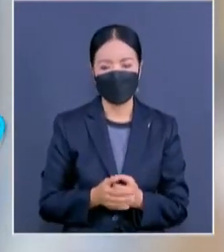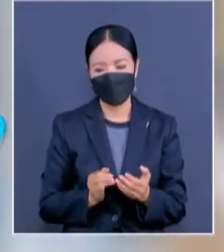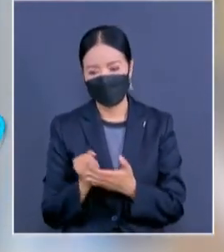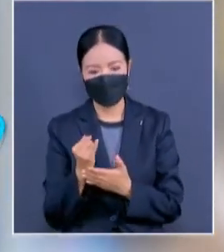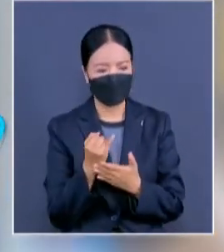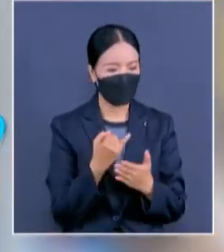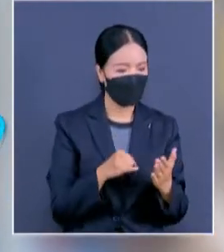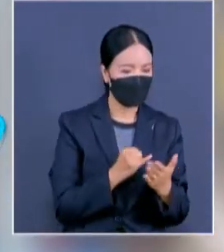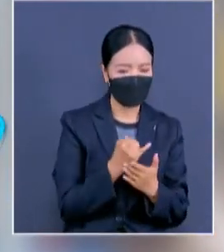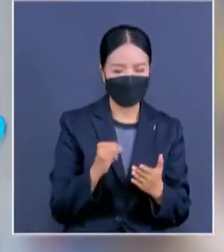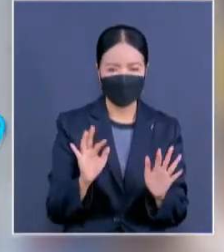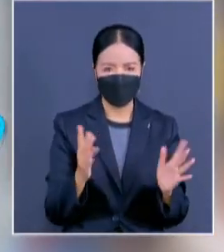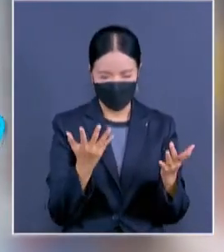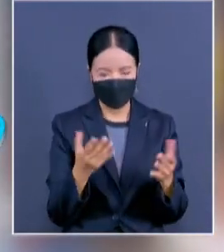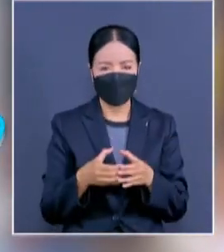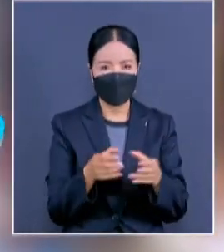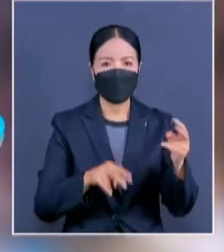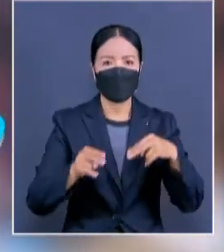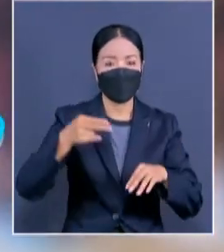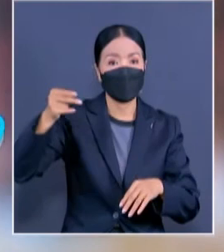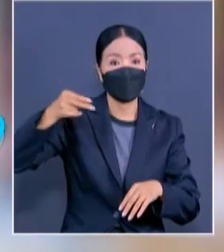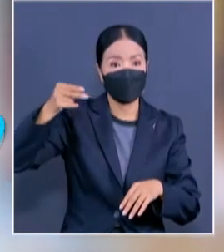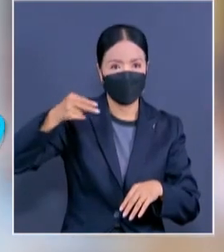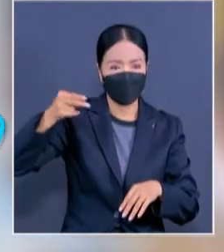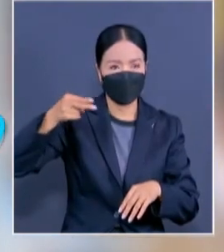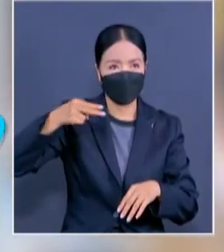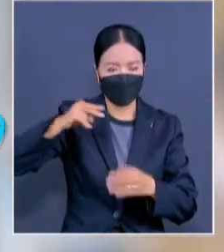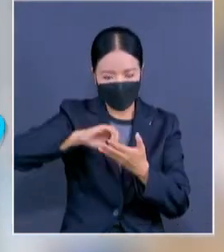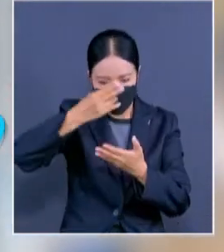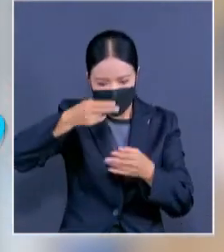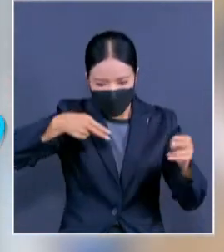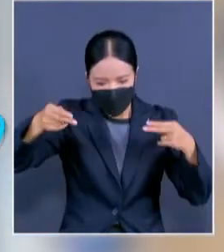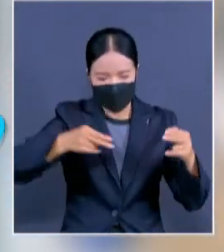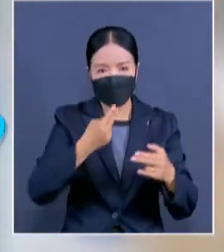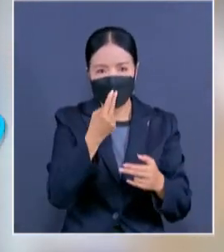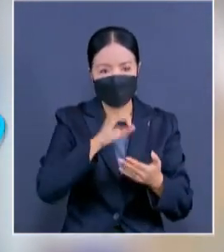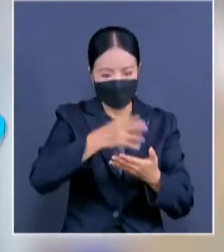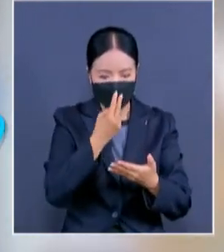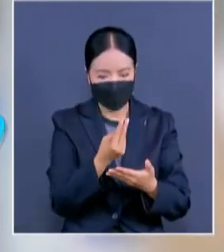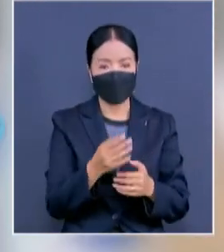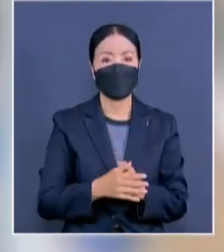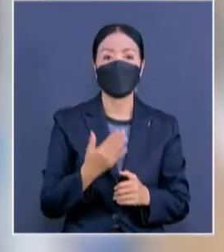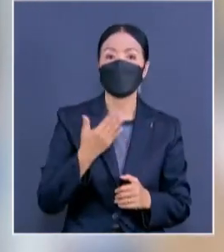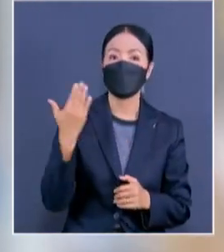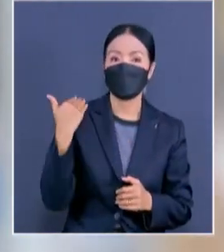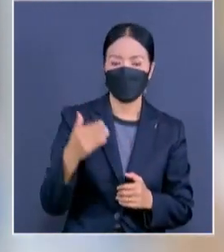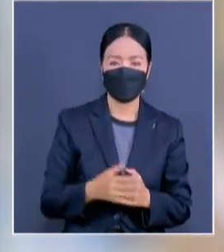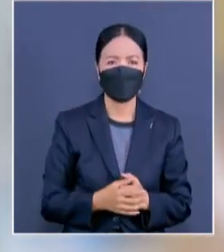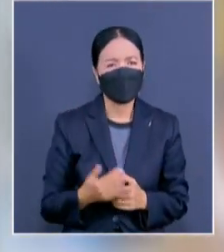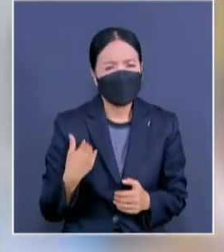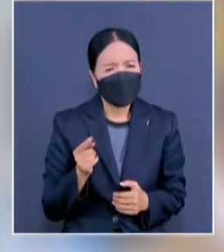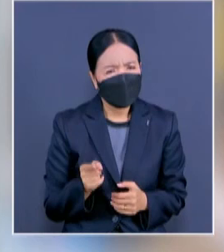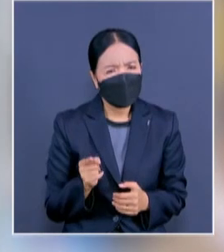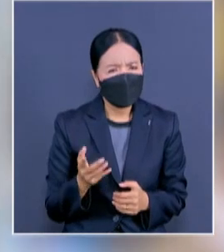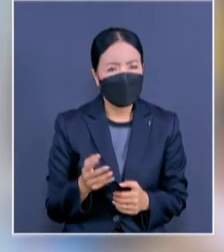ไหนผิดนะครับ อ ันนี้เดี๋ยวขอตรวจสอบจากกล้องวงจรปิดที่ติดตั้งภายในโรงพยาบาลสนามก่อนว่าคืนวันเกิดเหตุเนี่ยเกิดเหตุการณ์